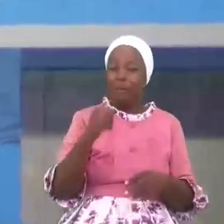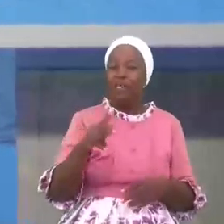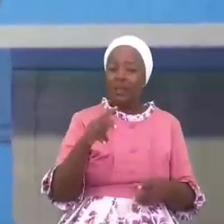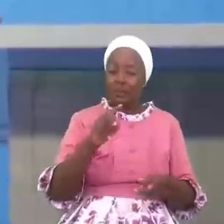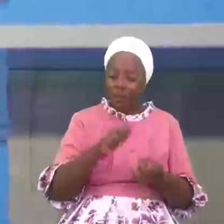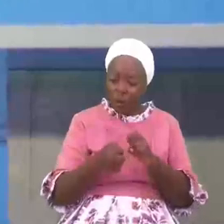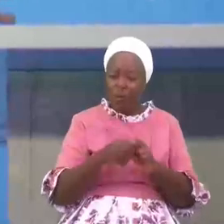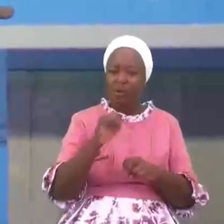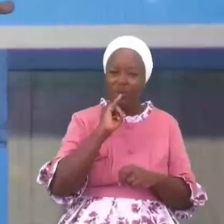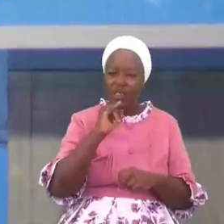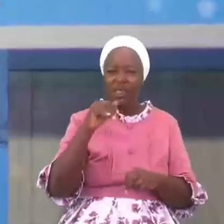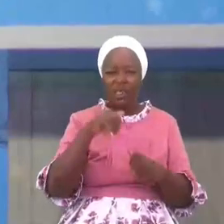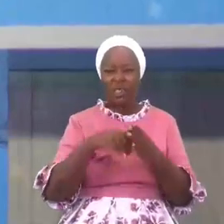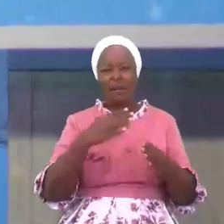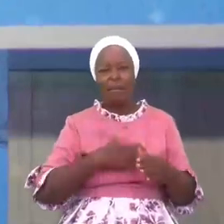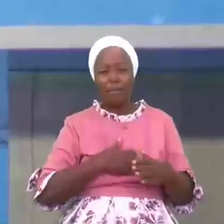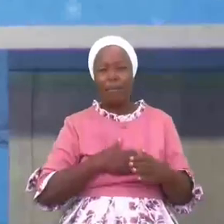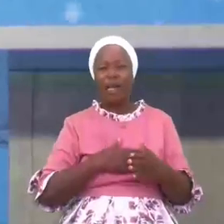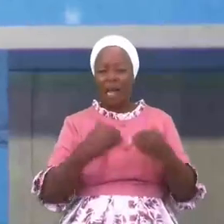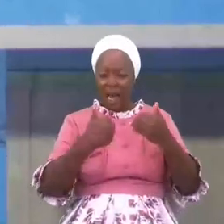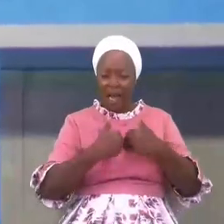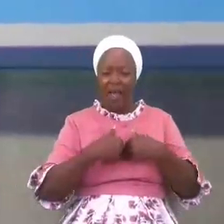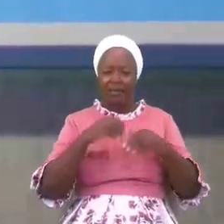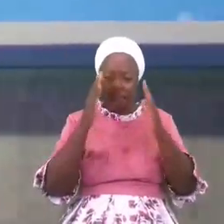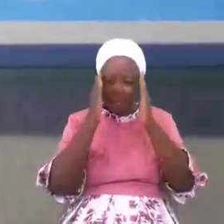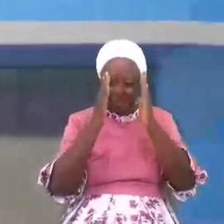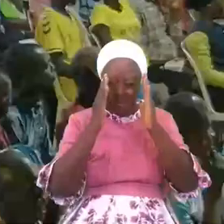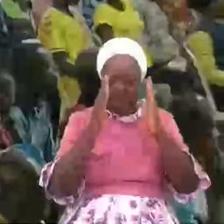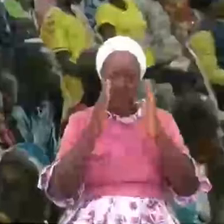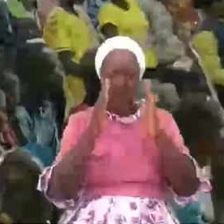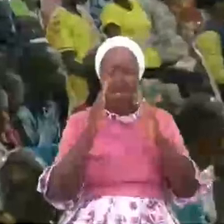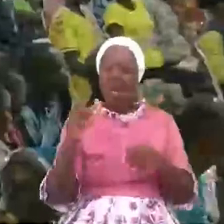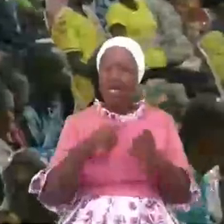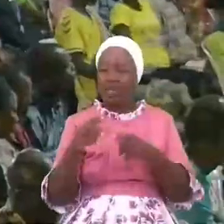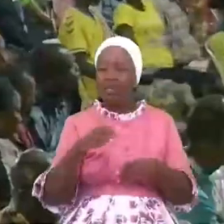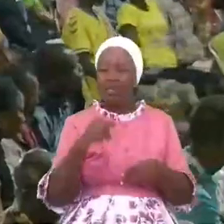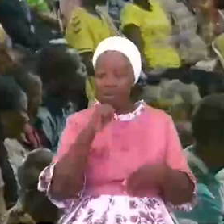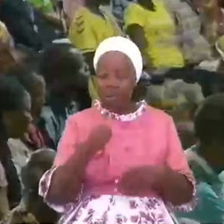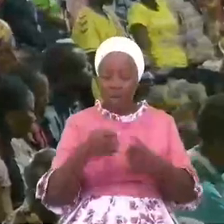était mon attention. Mon problème, c'est que je ne